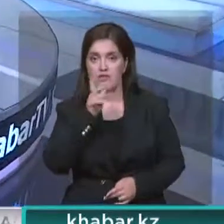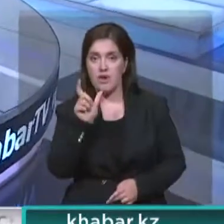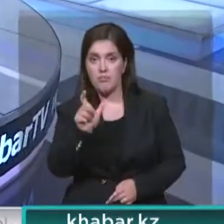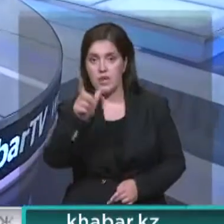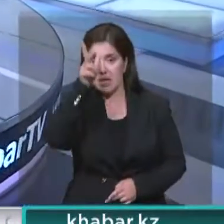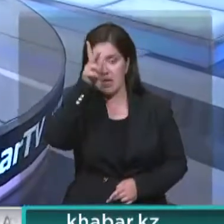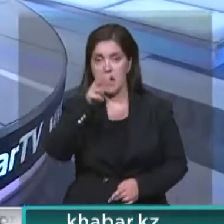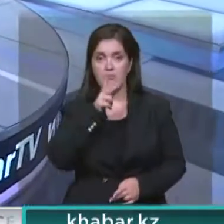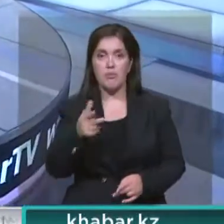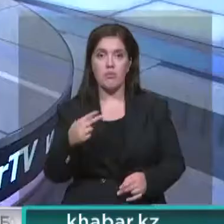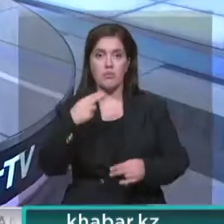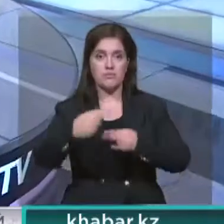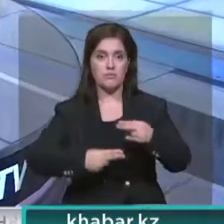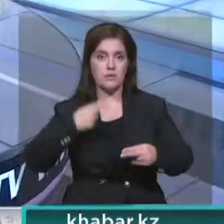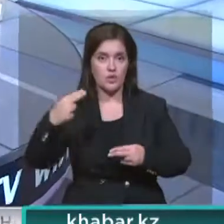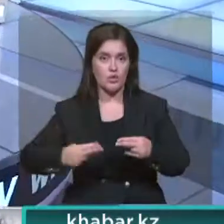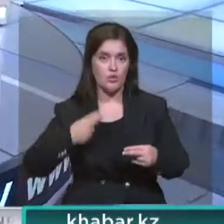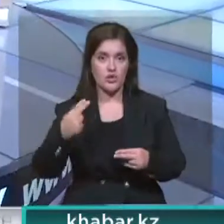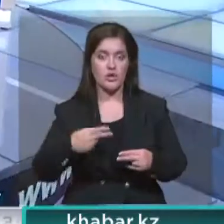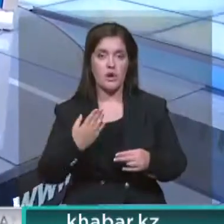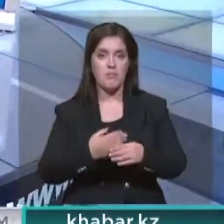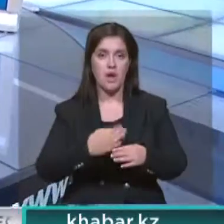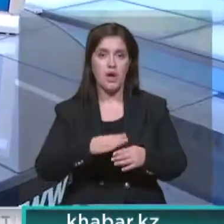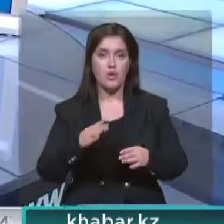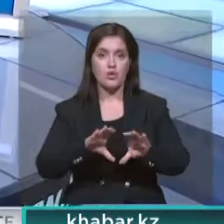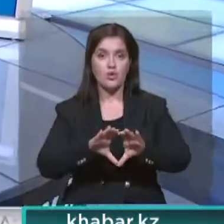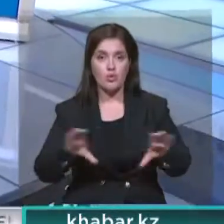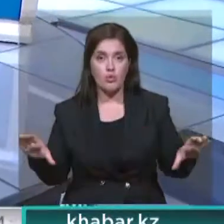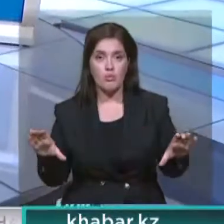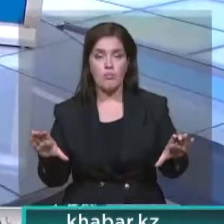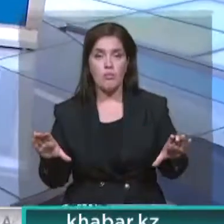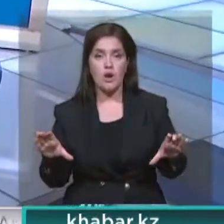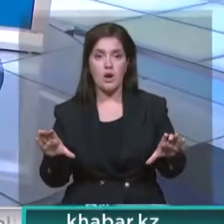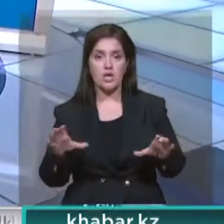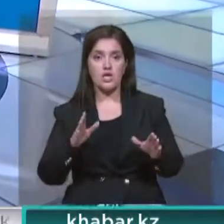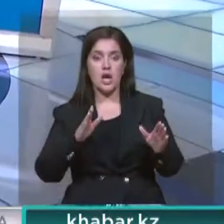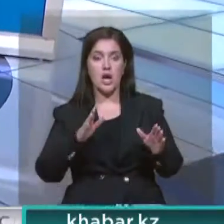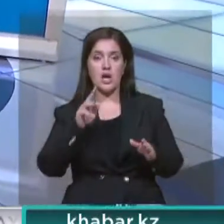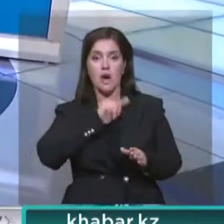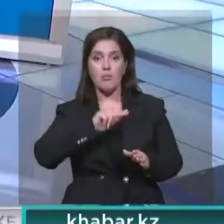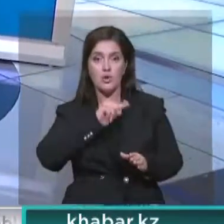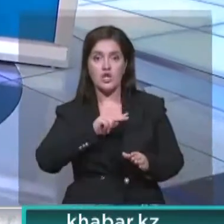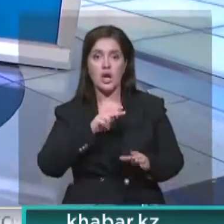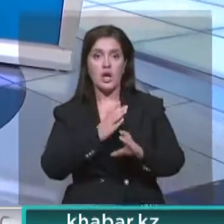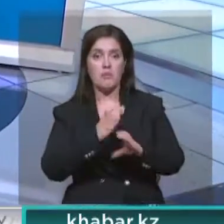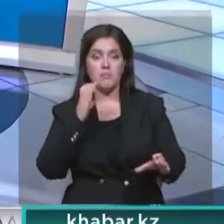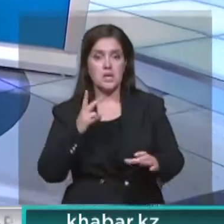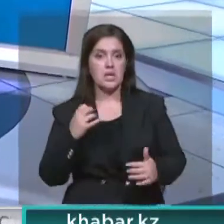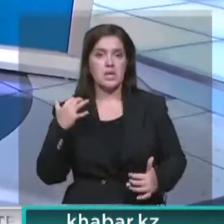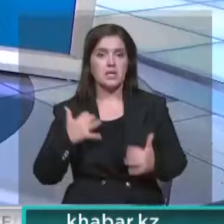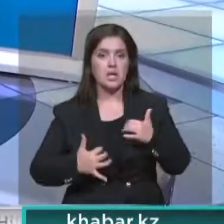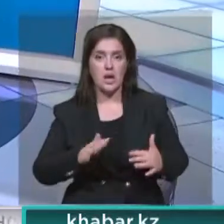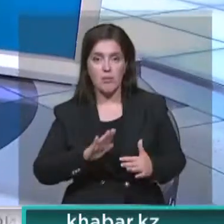сезона. Тогда на помощь и пришел скотч, которым обмотали трубы. Впрочем, приводить в надлежащий рабочий вид магистральные сети